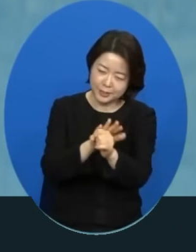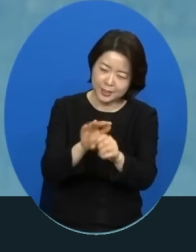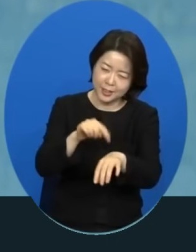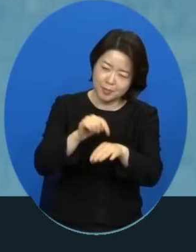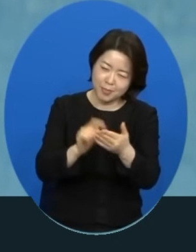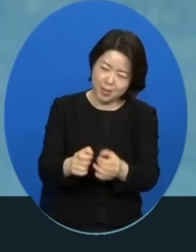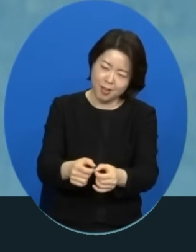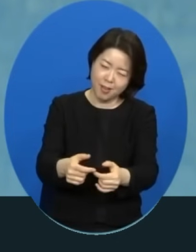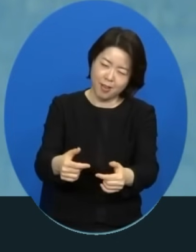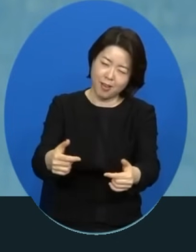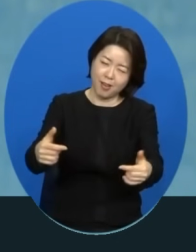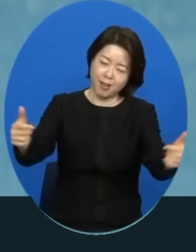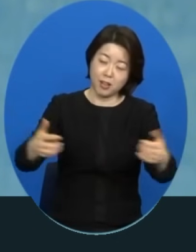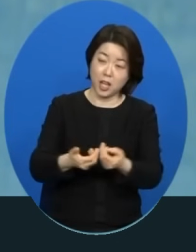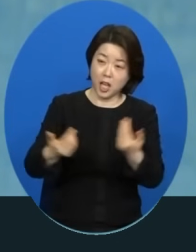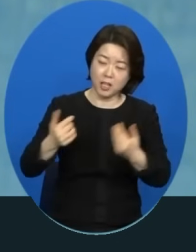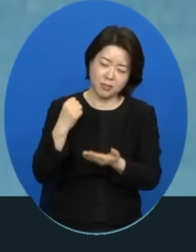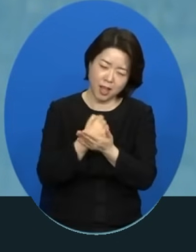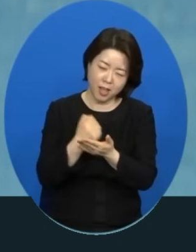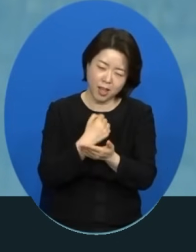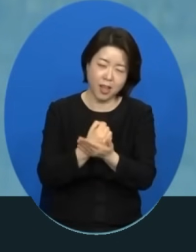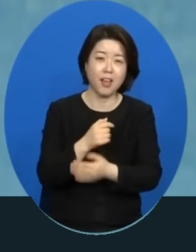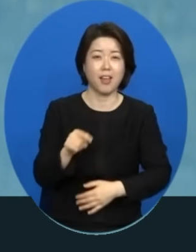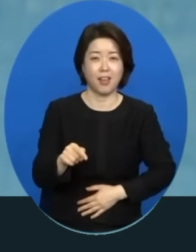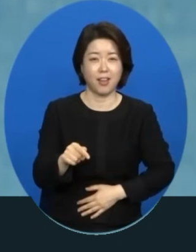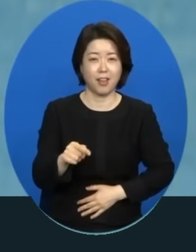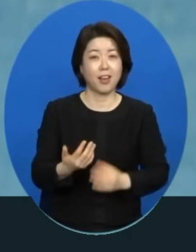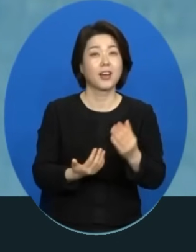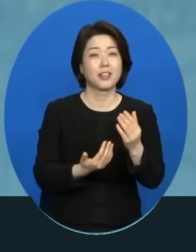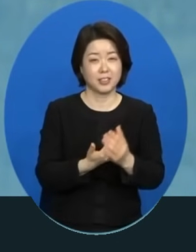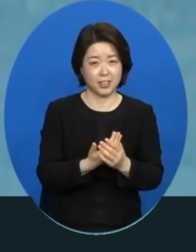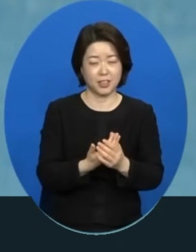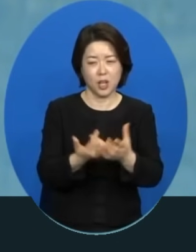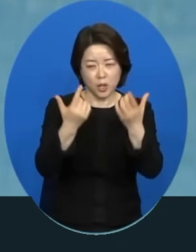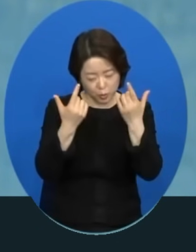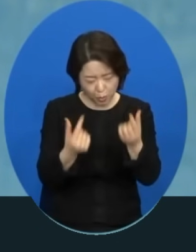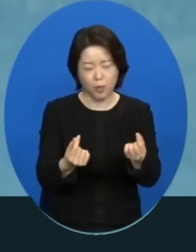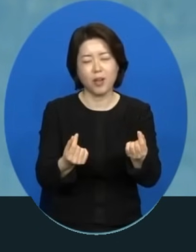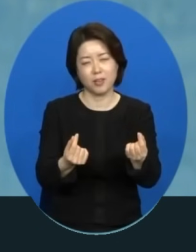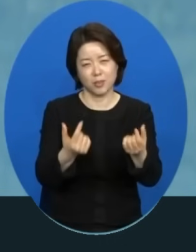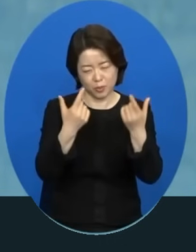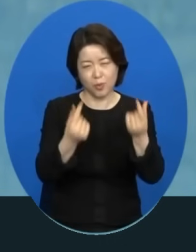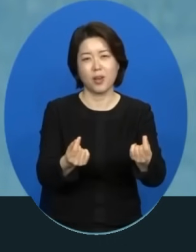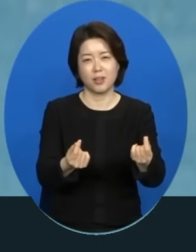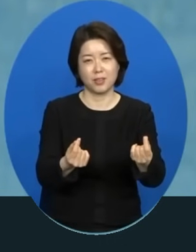들고 헤어지면 너무 아쉽고 막 이런 마음이 똑같은 원리입니다. 똑같은 원리.